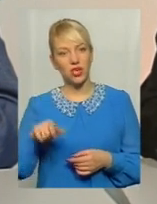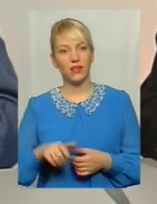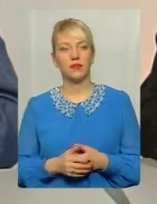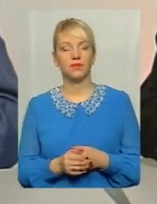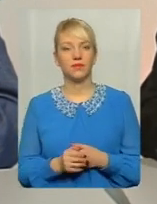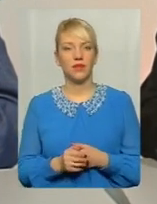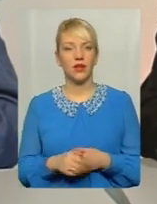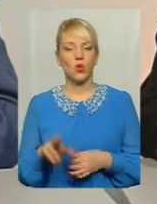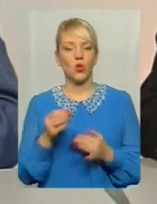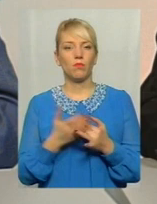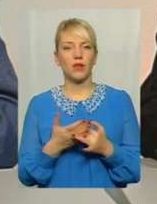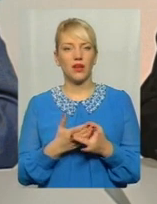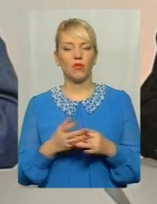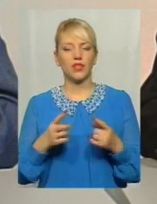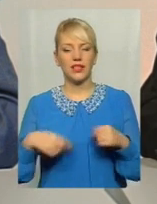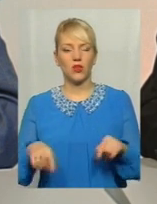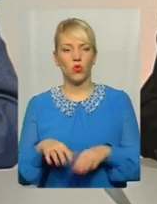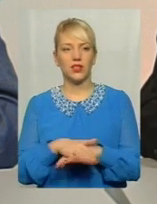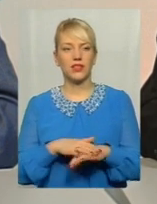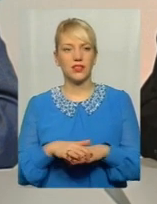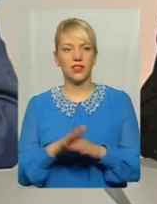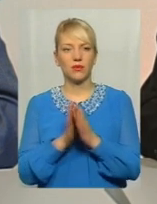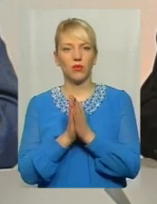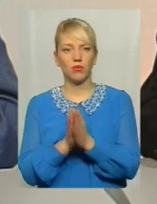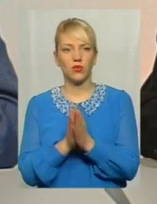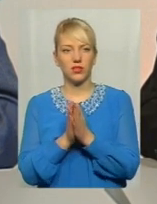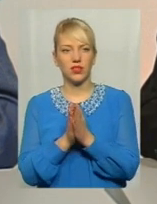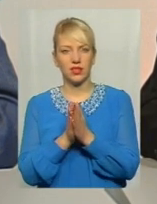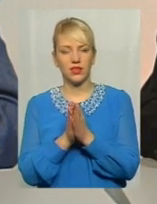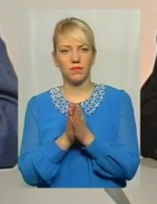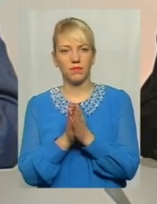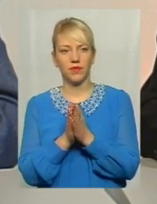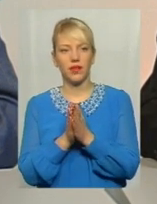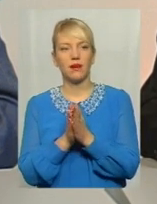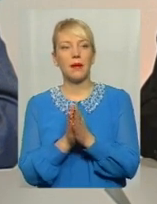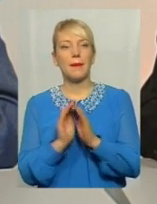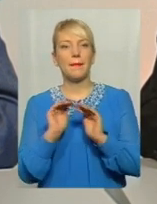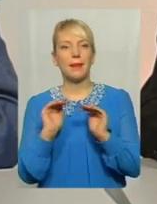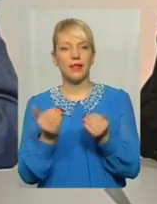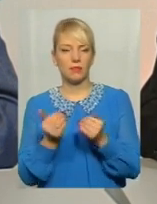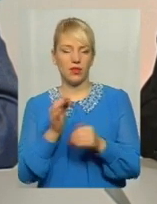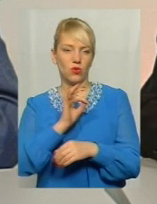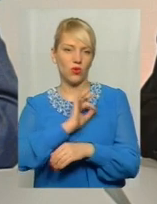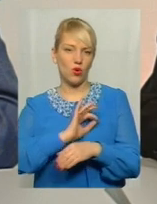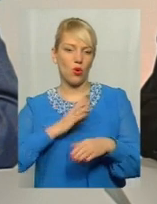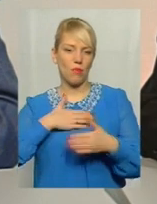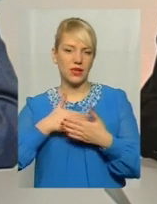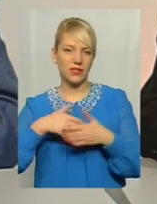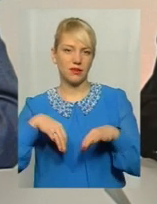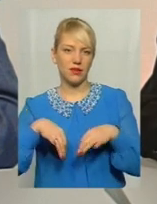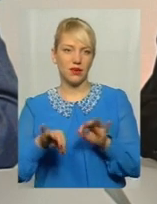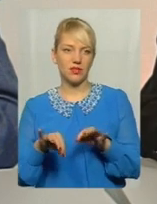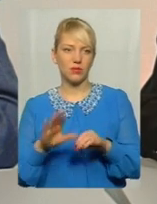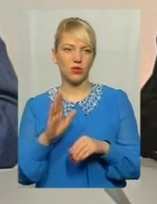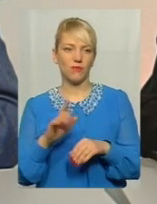пільгових категорій населення, попросити мінімально користуватися громадським транспортом